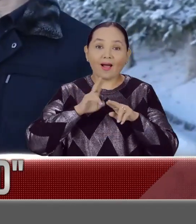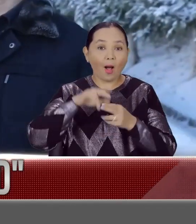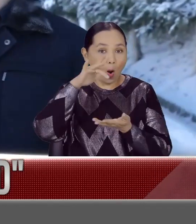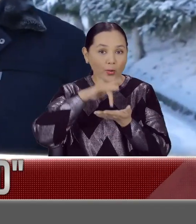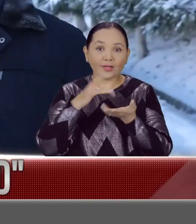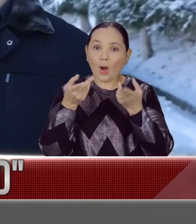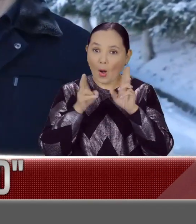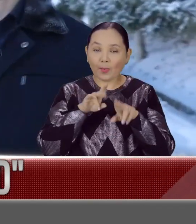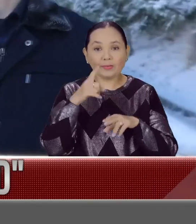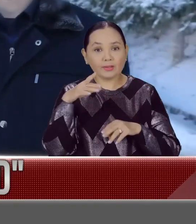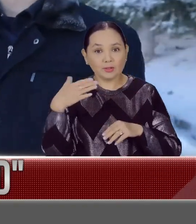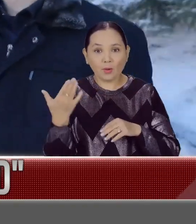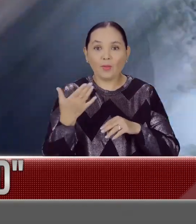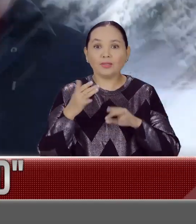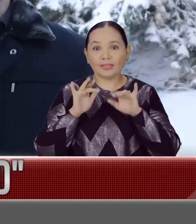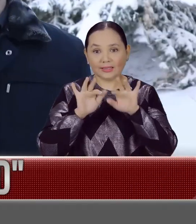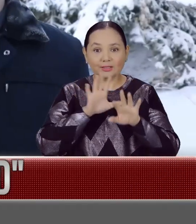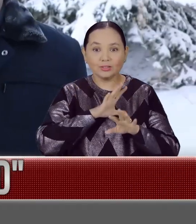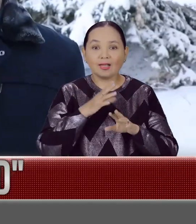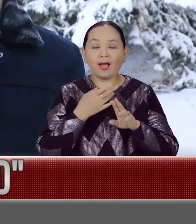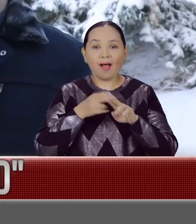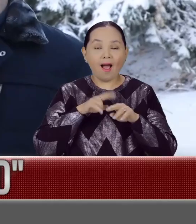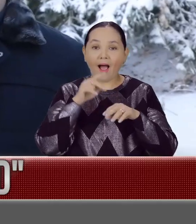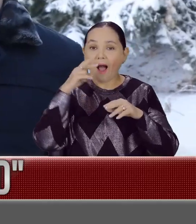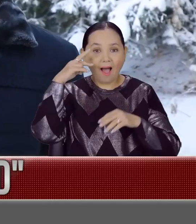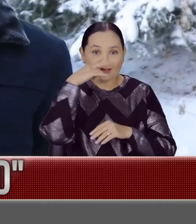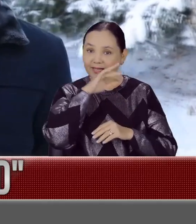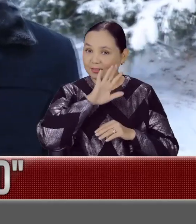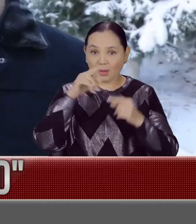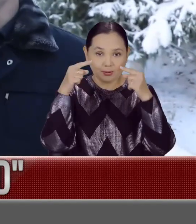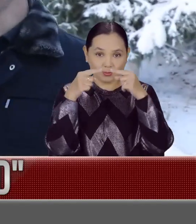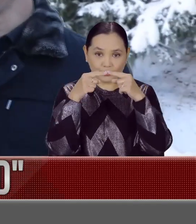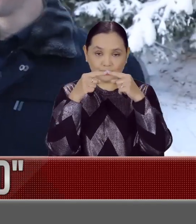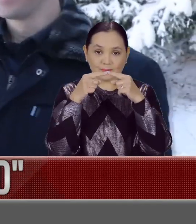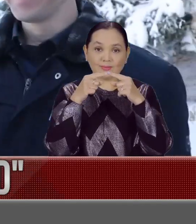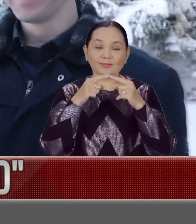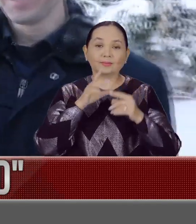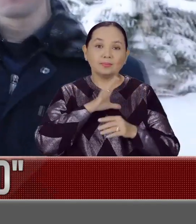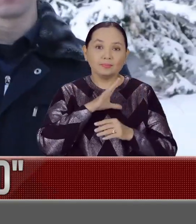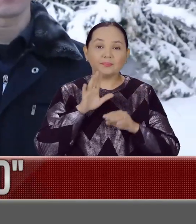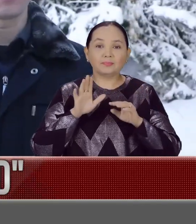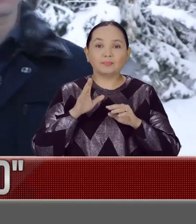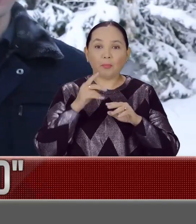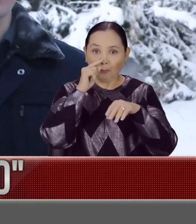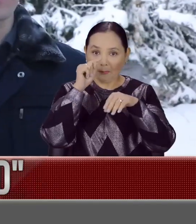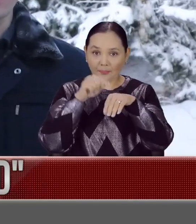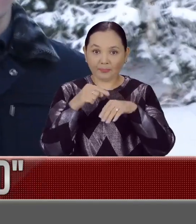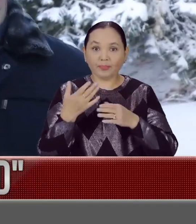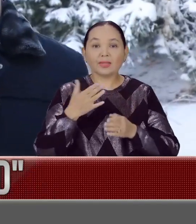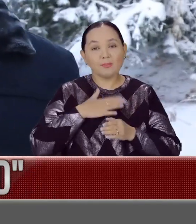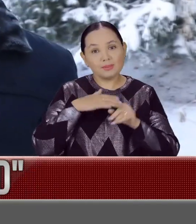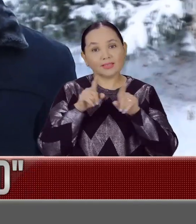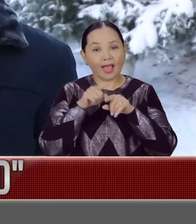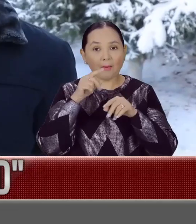lekin ikkita tomondan bizni urishdi. Mo'njalda adashmadik menimcha. Sezdingiz. Mo'njalda adashmadik, lekin bizga